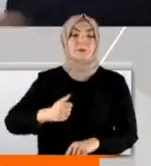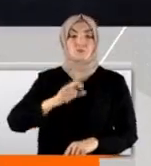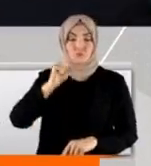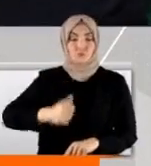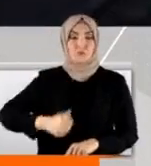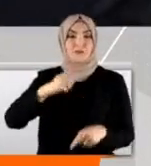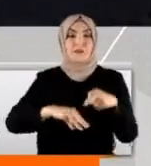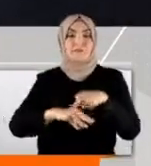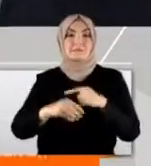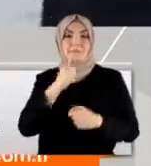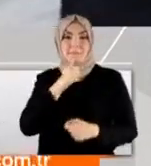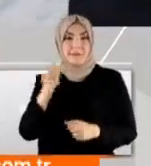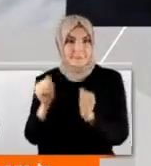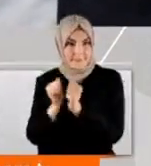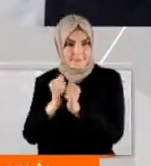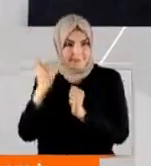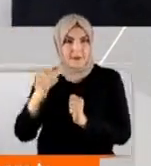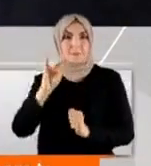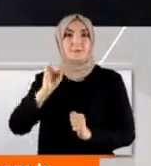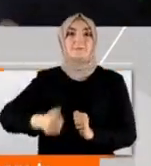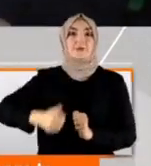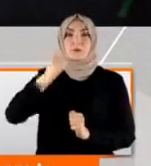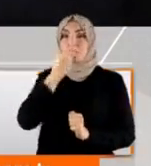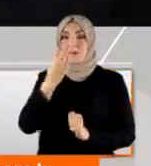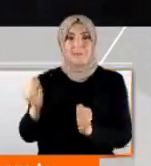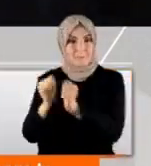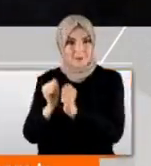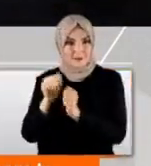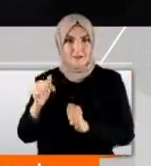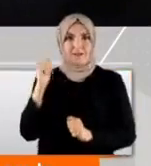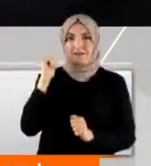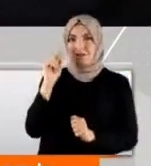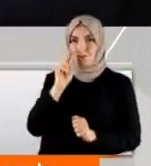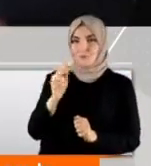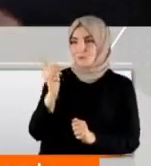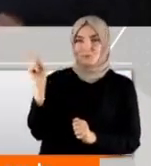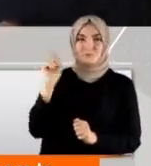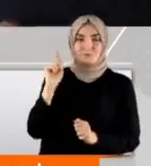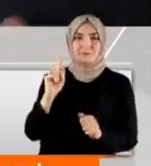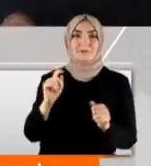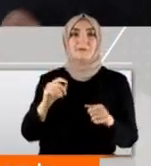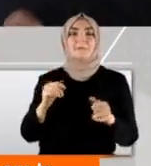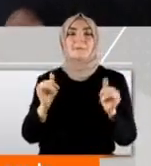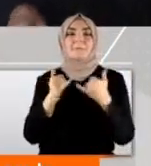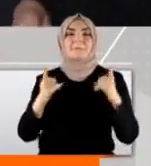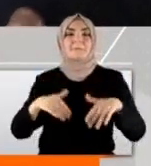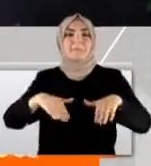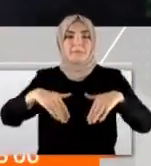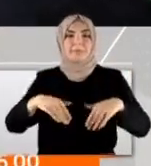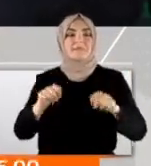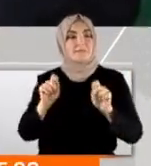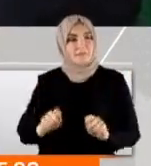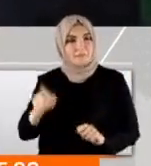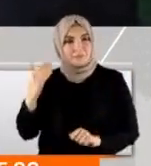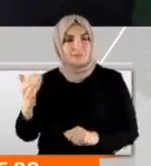Devlet Bahçeli ile birlikte arkamda görmüş olduğunuz alanda piknik yapılmıştı. Sonrasında geldi tam da bu noktada o tarihi açıklamayı yaptı.